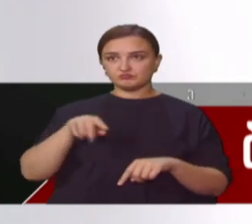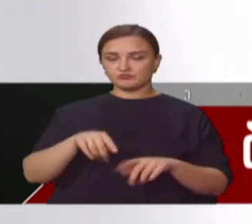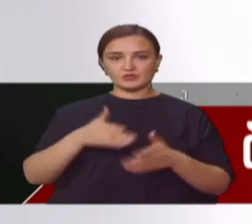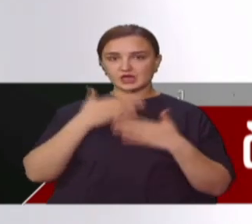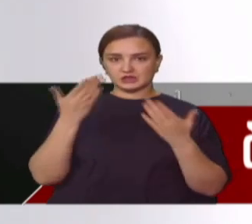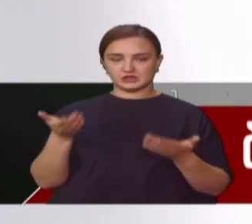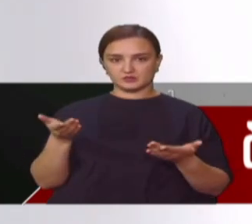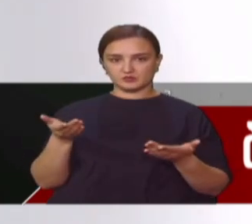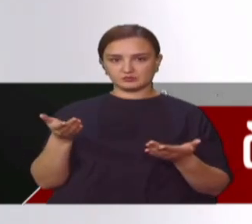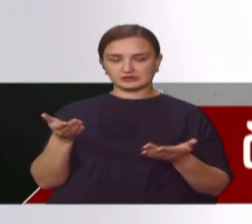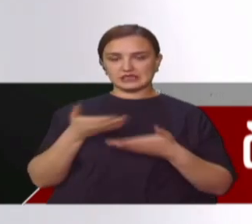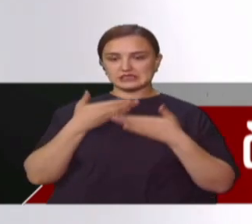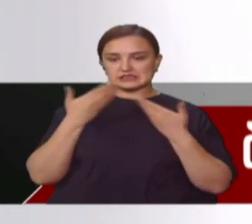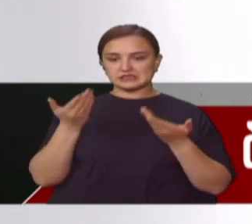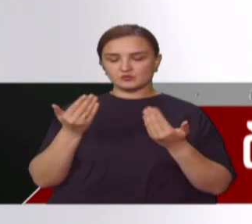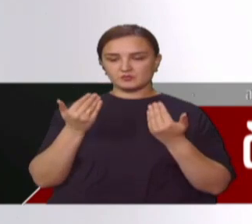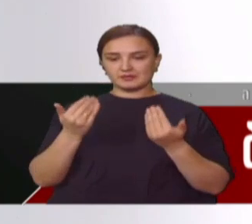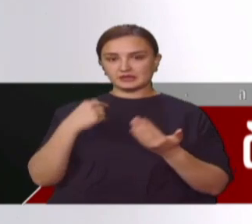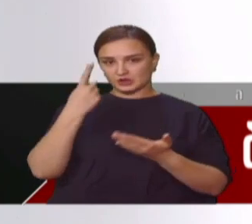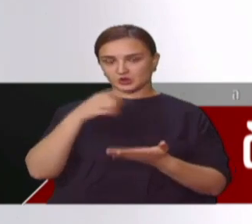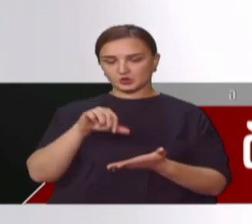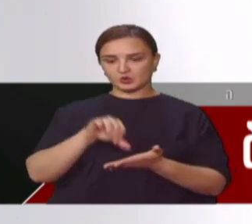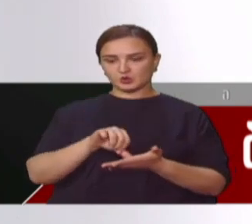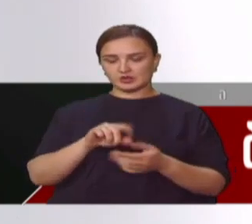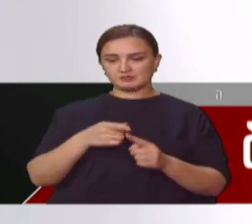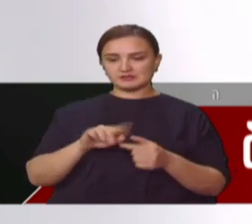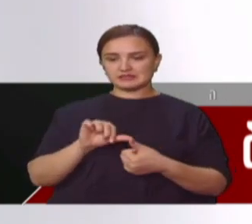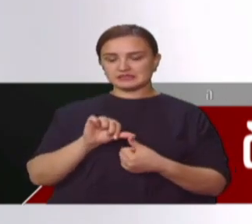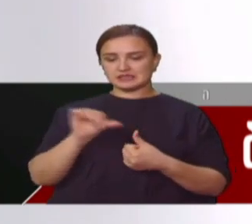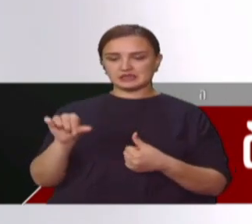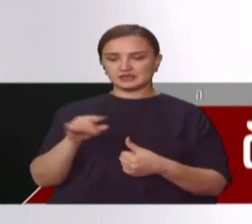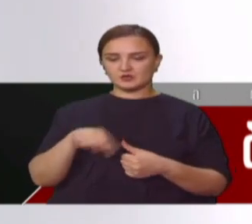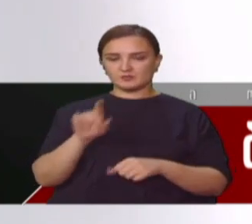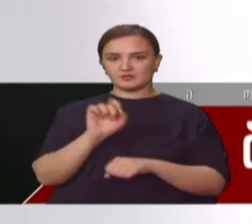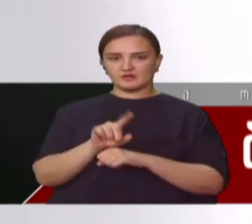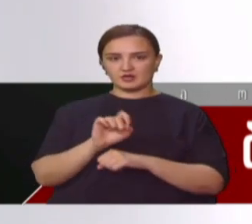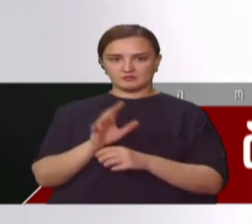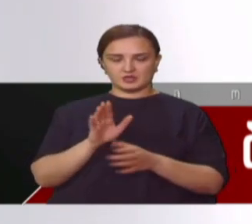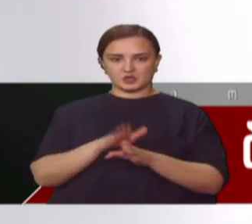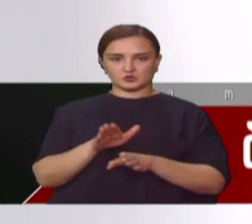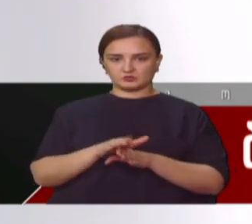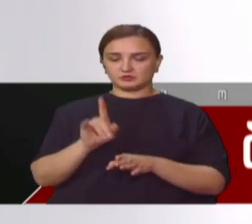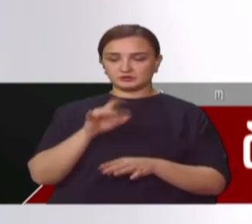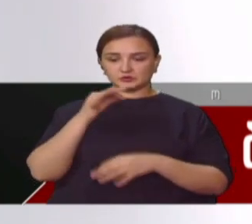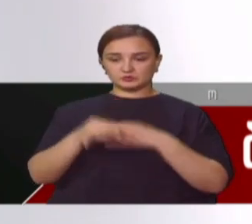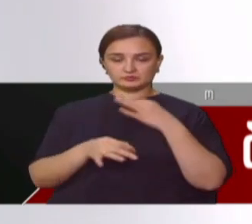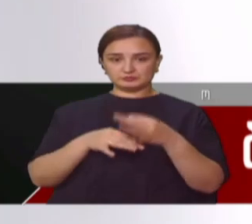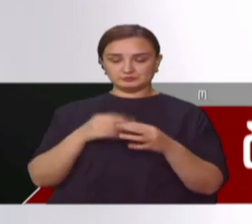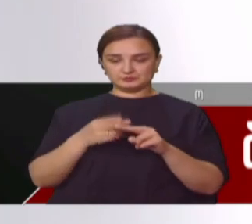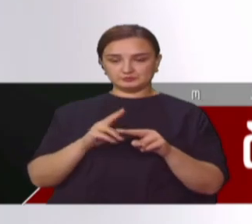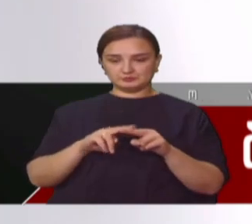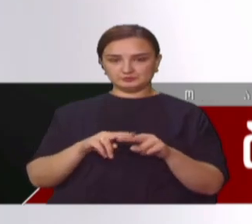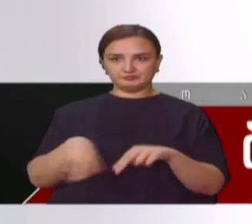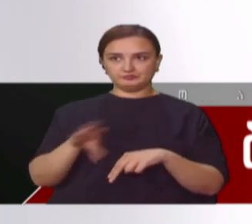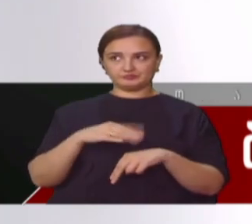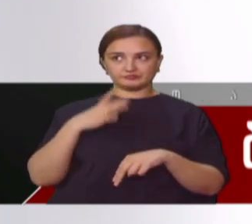არსებობს, არ არსებობს მათი როლი, გარდა იმისა რომ ისინი დავალებებს ასრულებენ, რასაც ეუბნებიან, ამიტომ